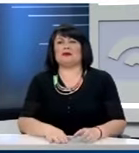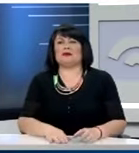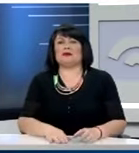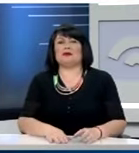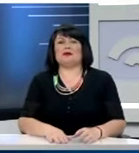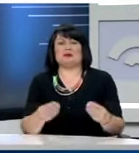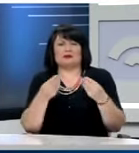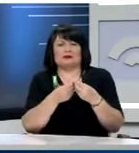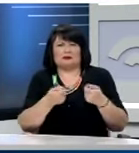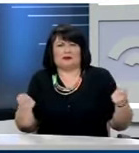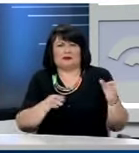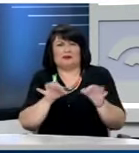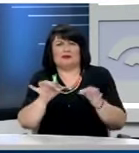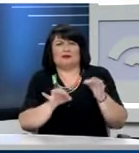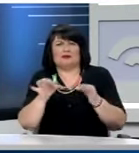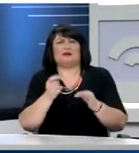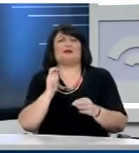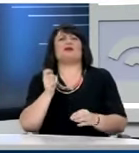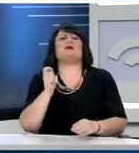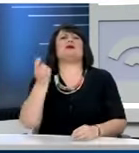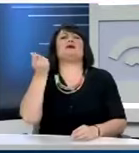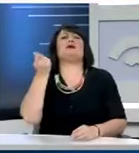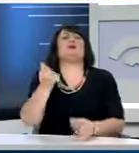βάλαμε σε εφαρμογή ένα σχέδιο για μια νέα οικονομική πολιτική,